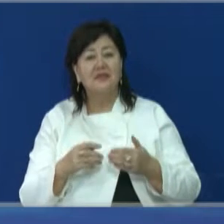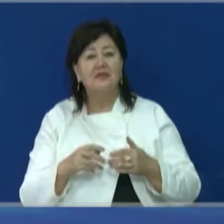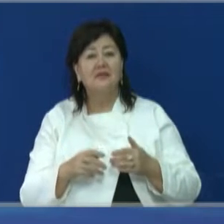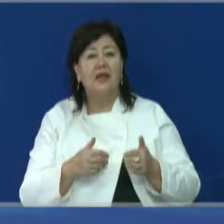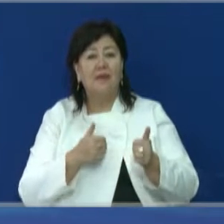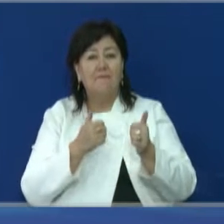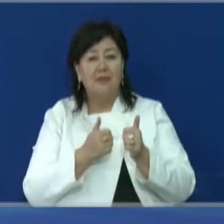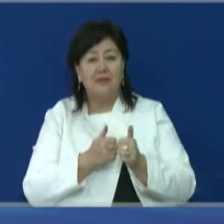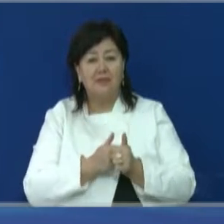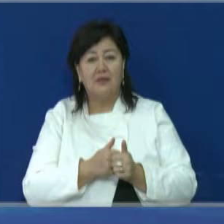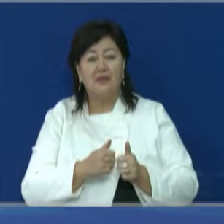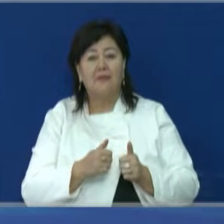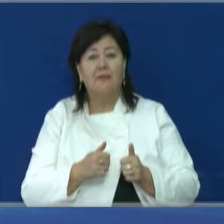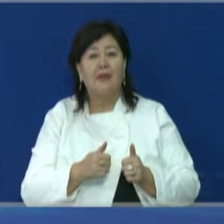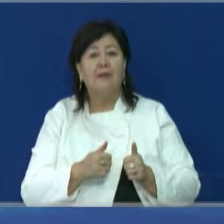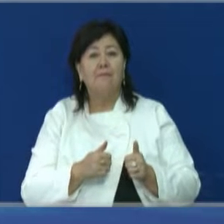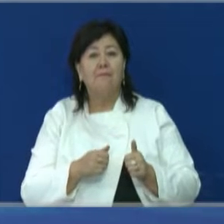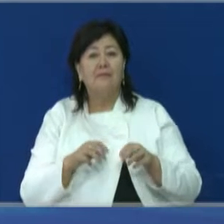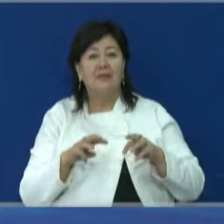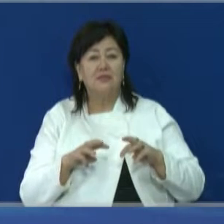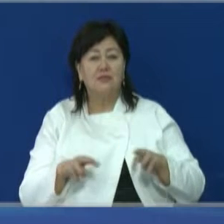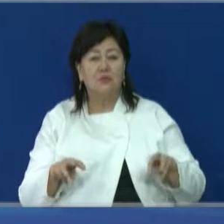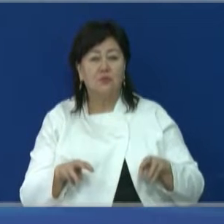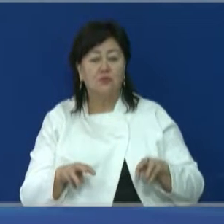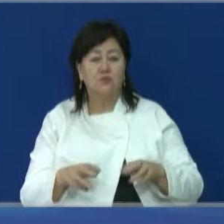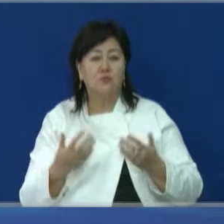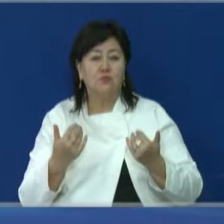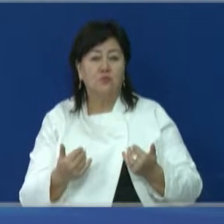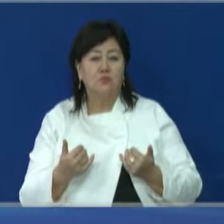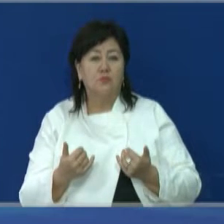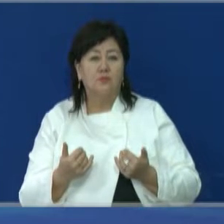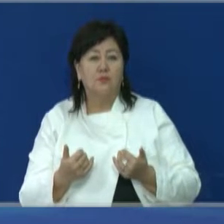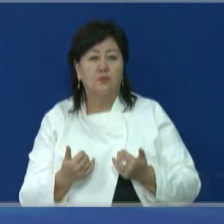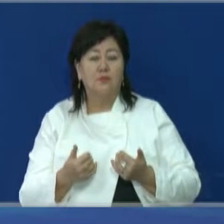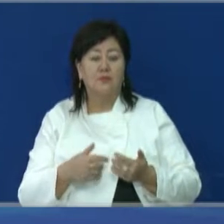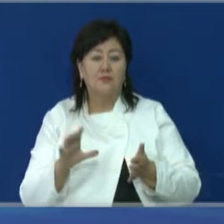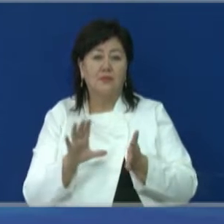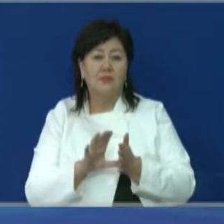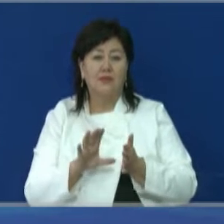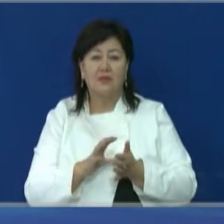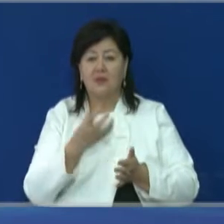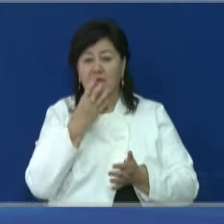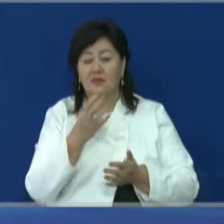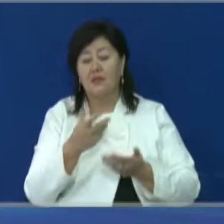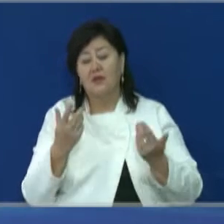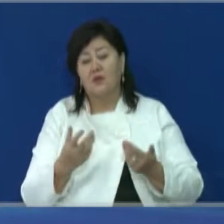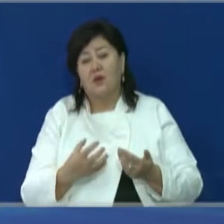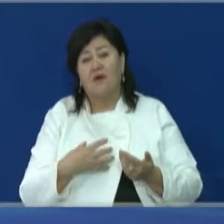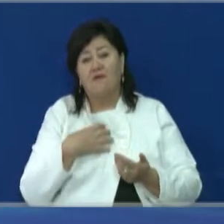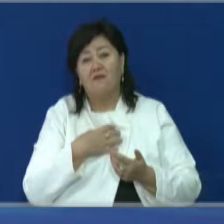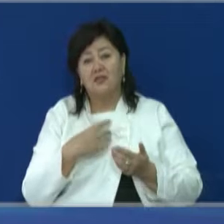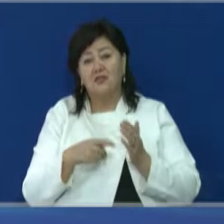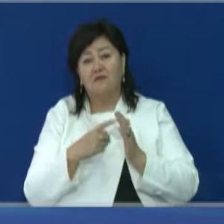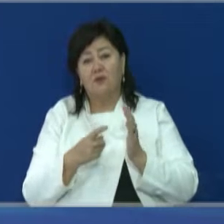еді. Онда сенатор жылу маусымы кезінде жағдайы нашар жергілікті жылу электр орталығы семейліктердің денсаулығы мен өміріне қауіп